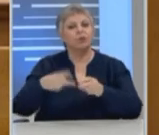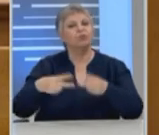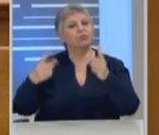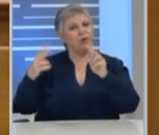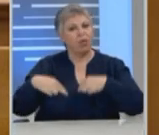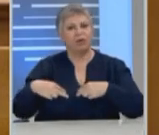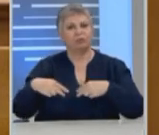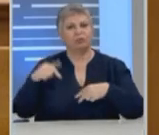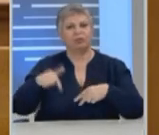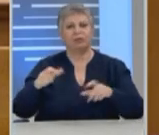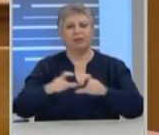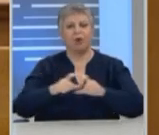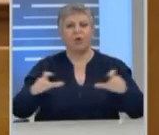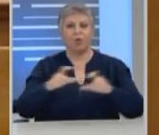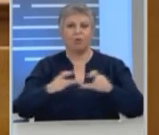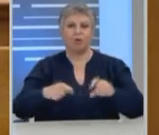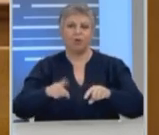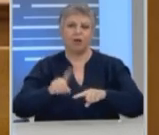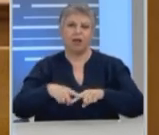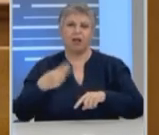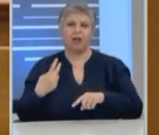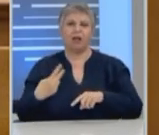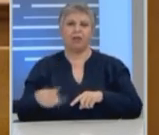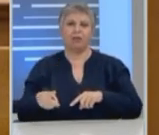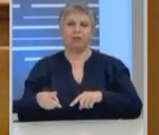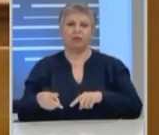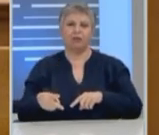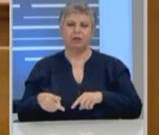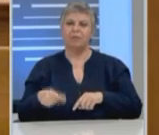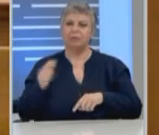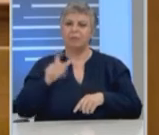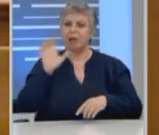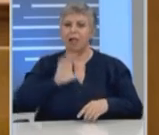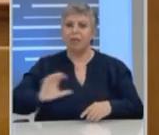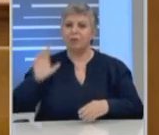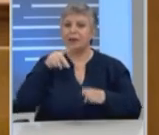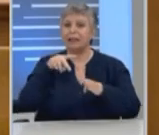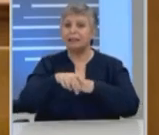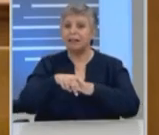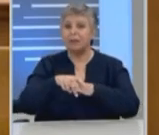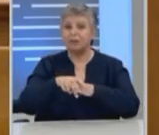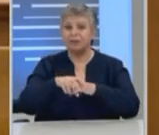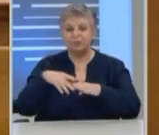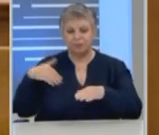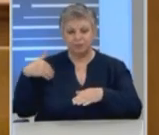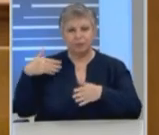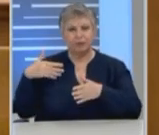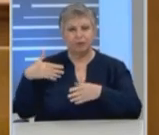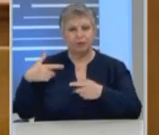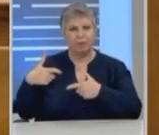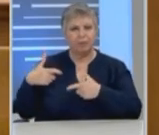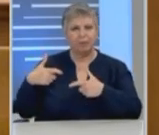ποσοτικής χαλάρωσης. Και θέλω εδώ να επαναλάβω κάτι που πρέπει να γνωρίζουν όλοι.